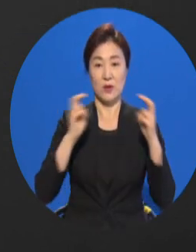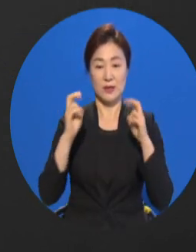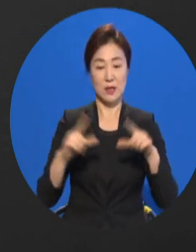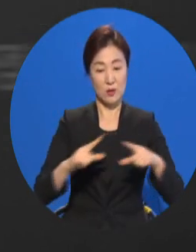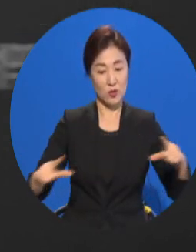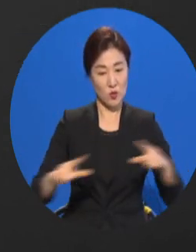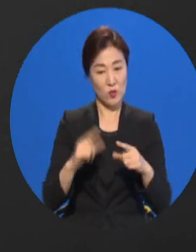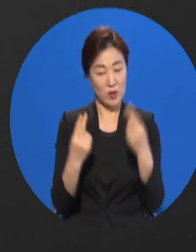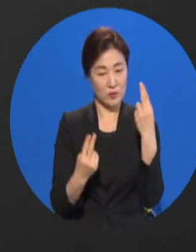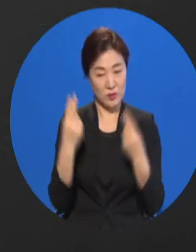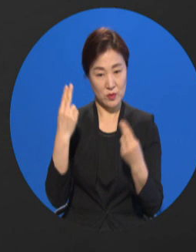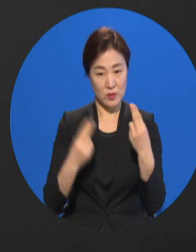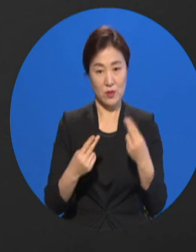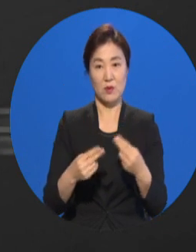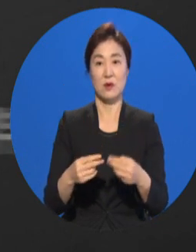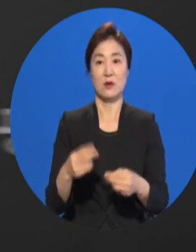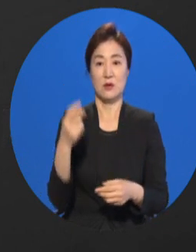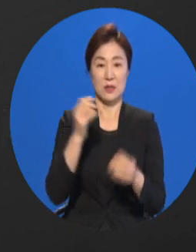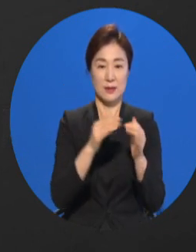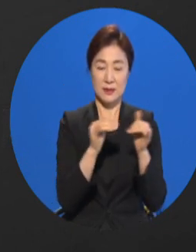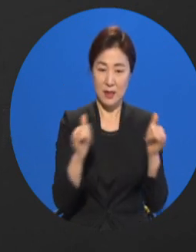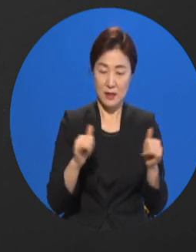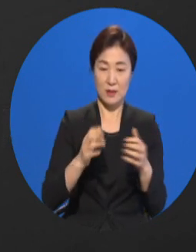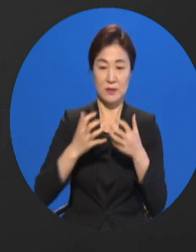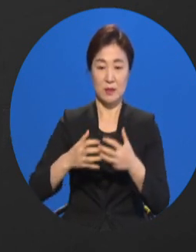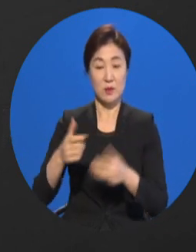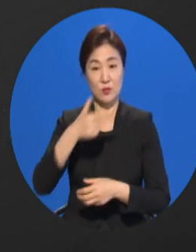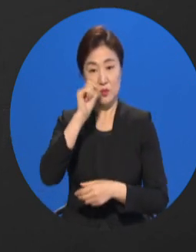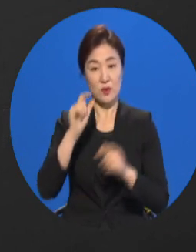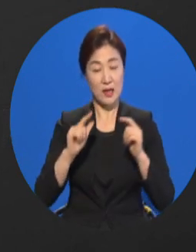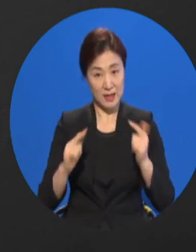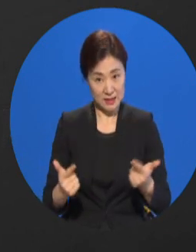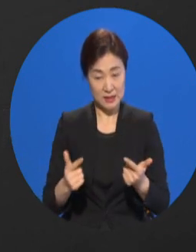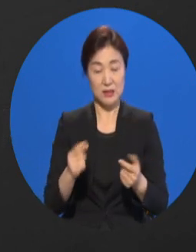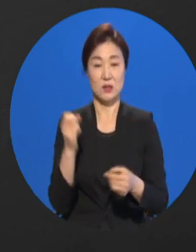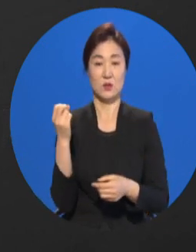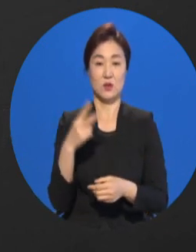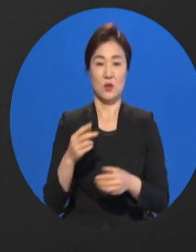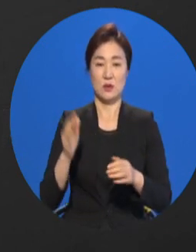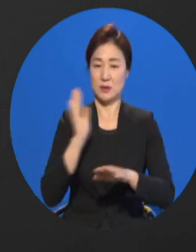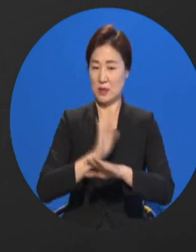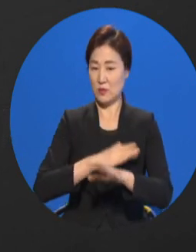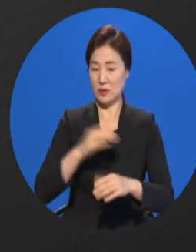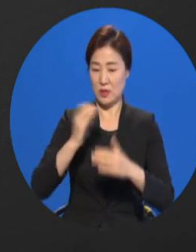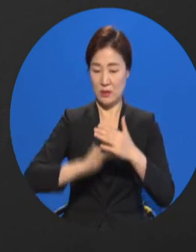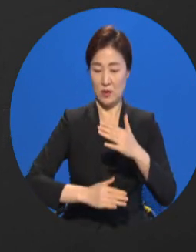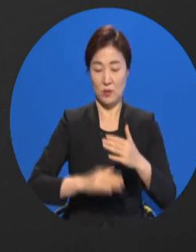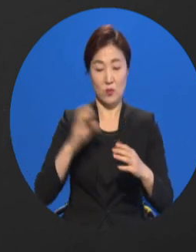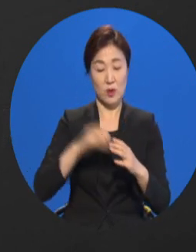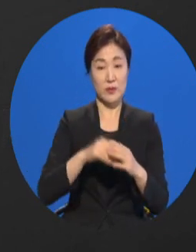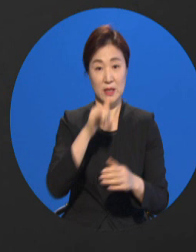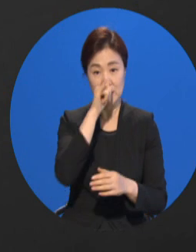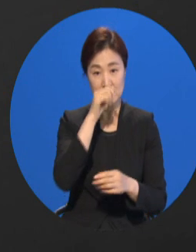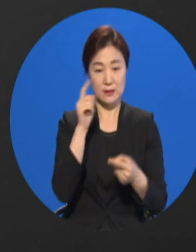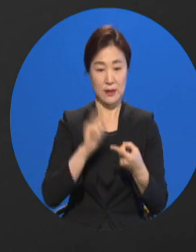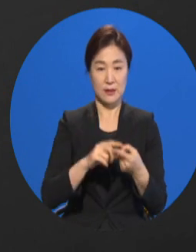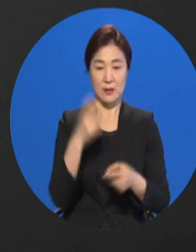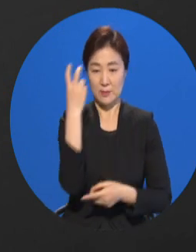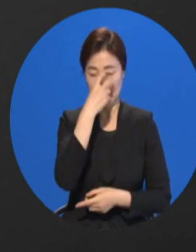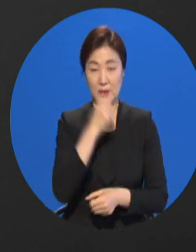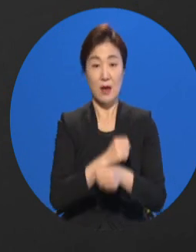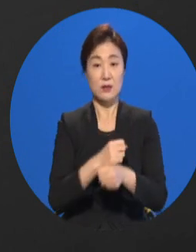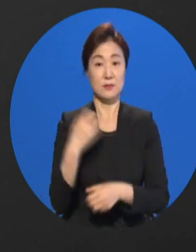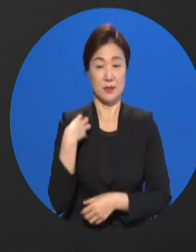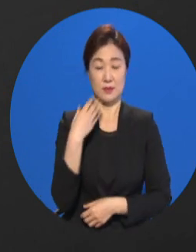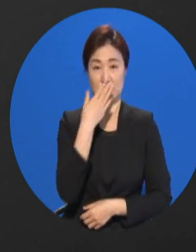비해 측정 대행 업체의 인력과 장비가 부족하지는 않은지 또 불공정한 내용이 포함되어 있는지 등을 검토하고